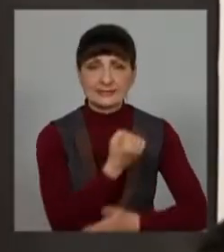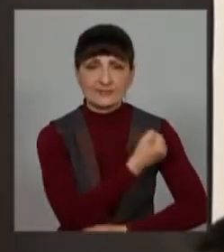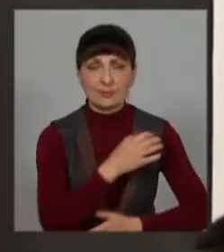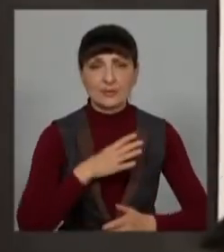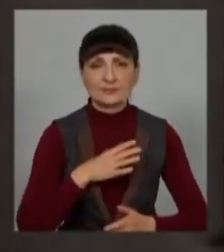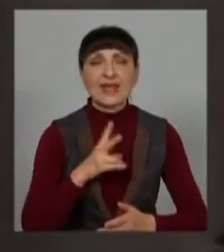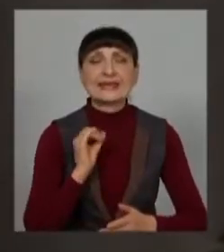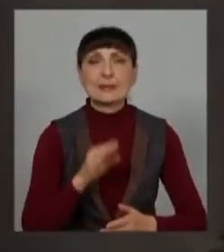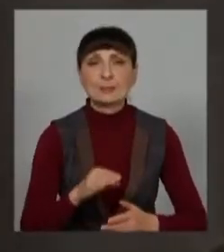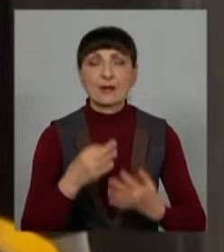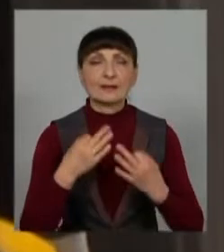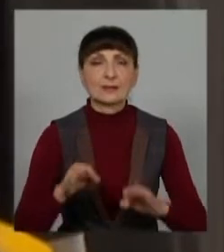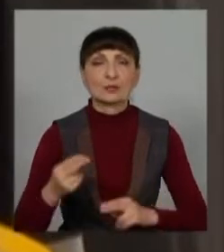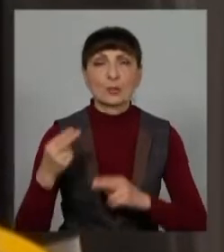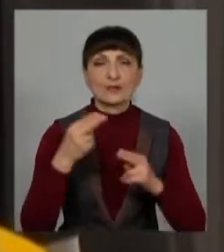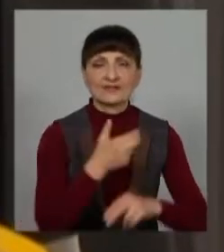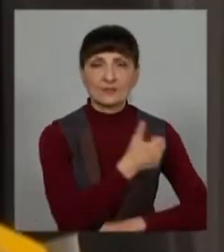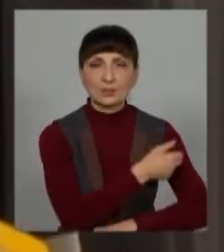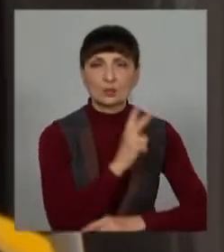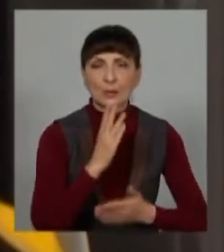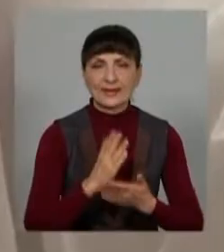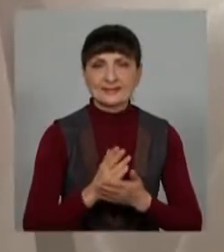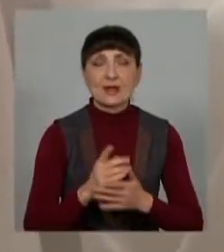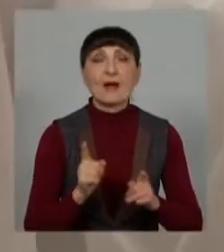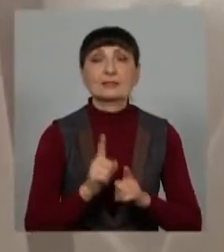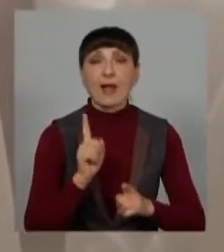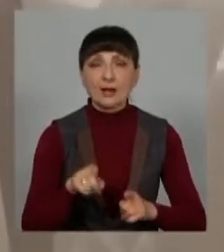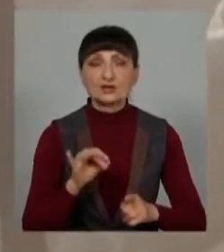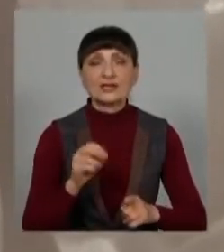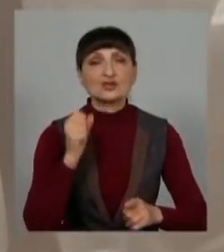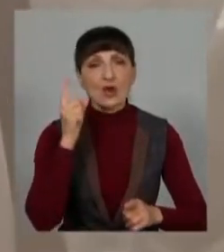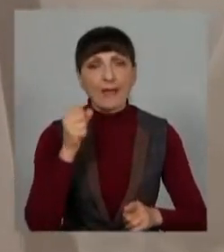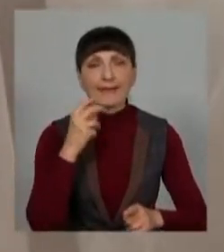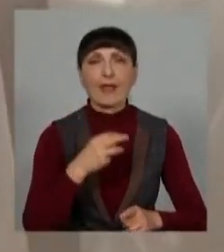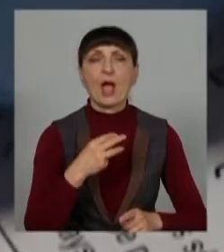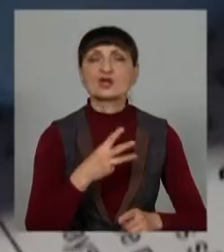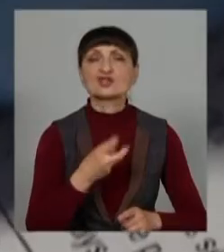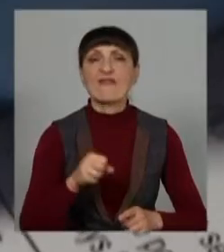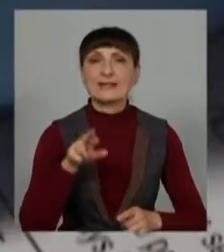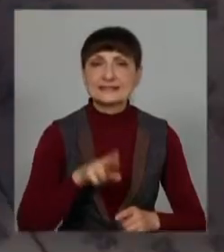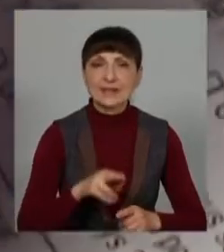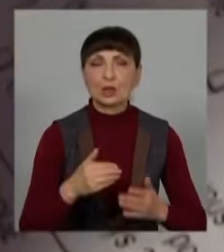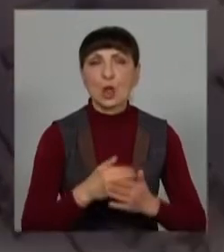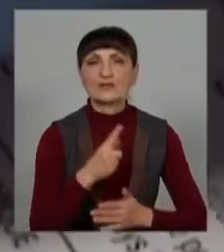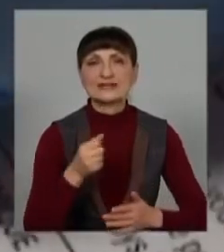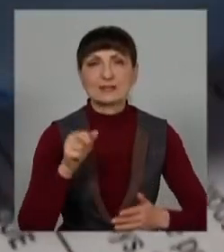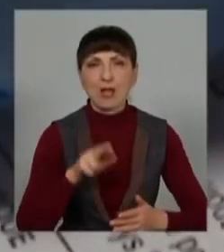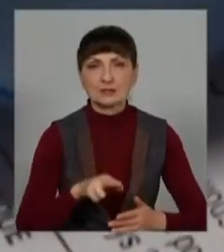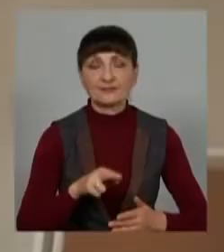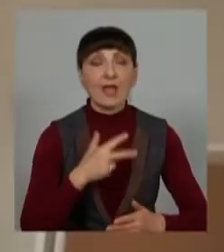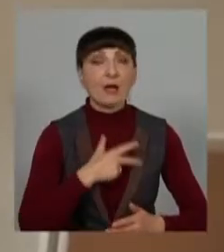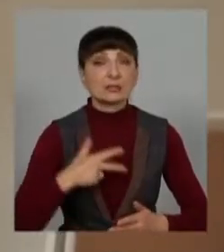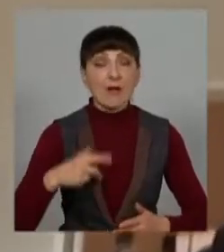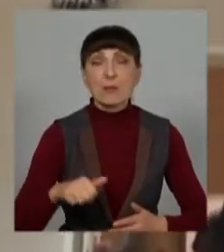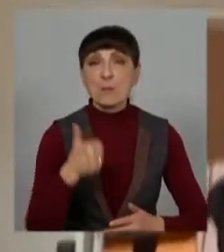облегчит правила въезда для привитых туристов по такому же пути пошли чехия швеция и новая зеландия напомнил здания стала